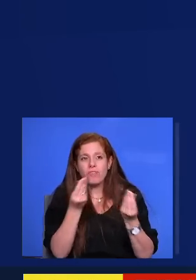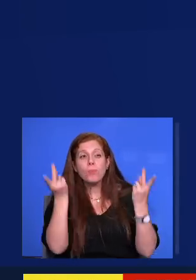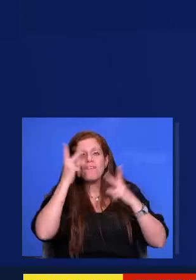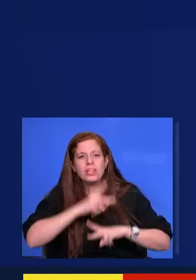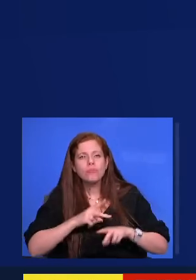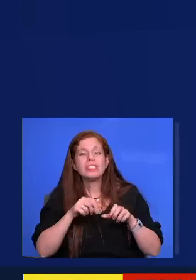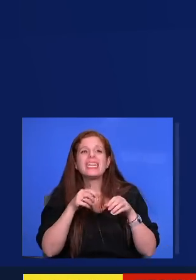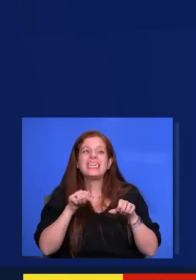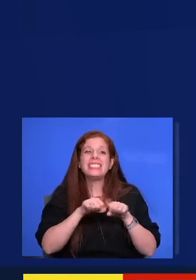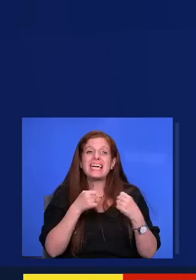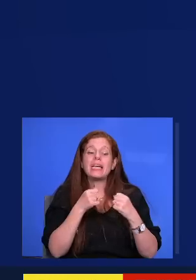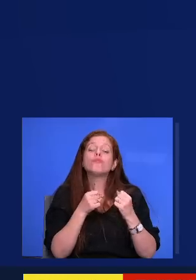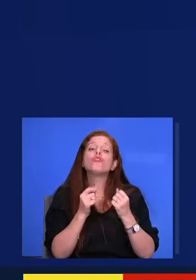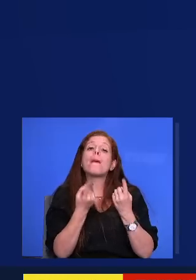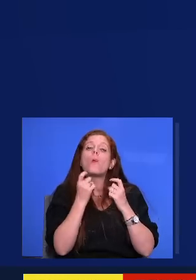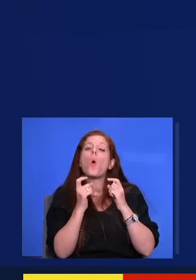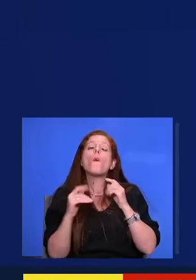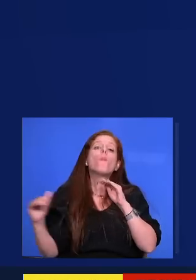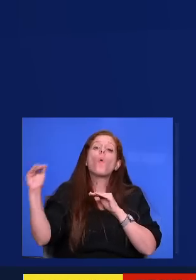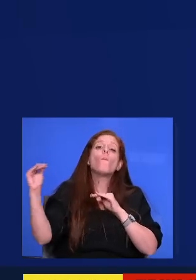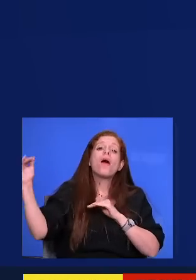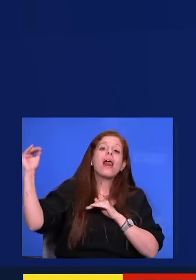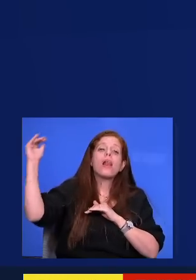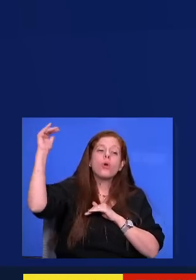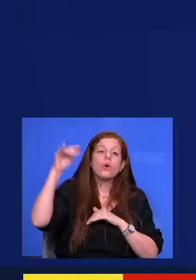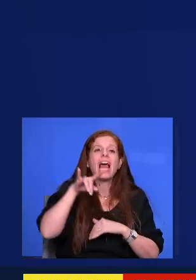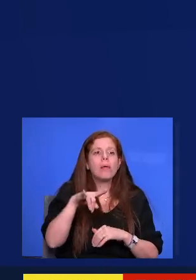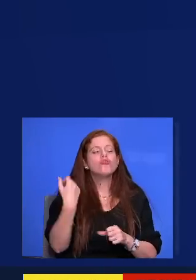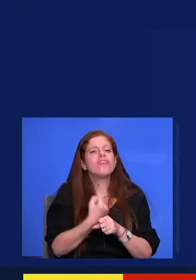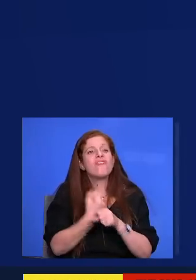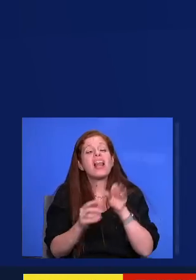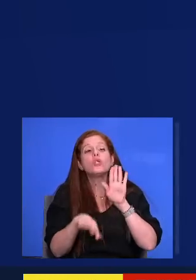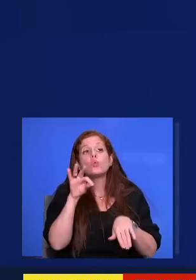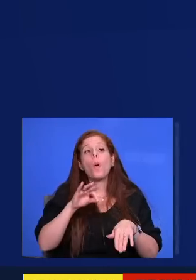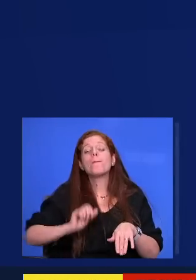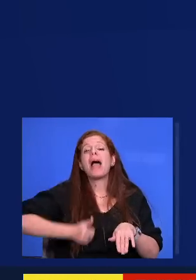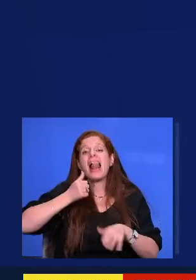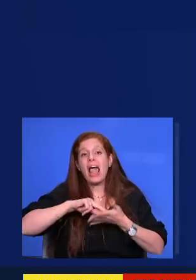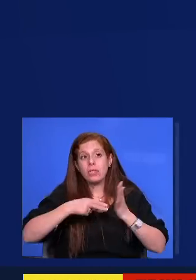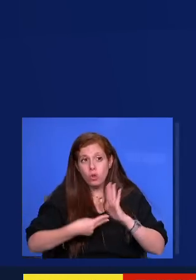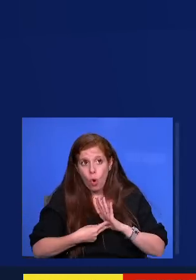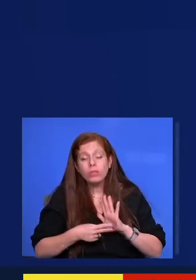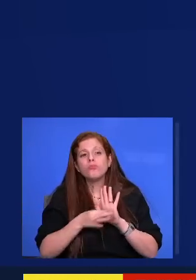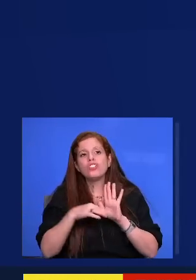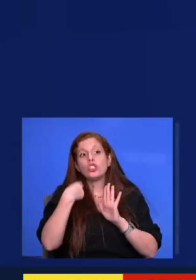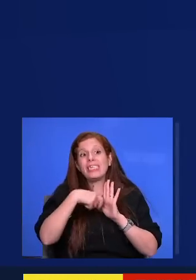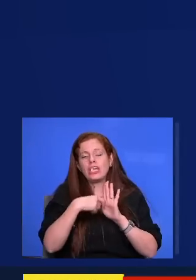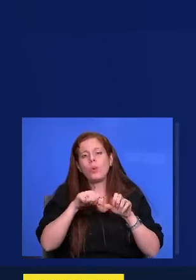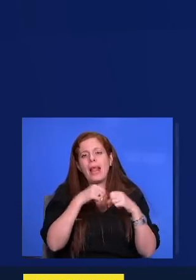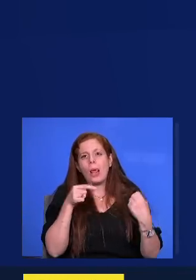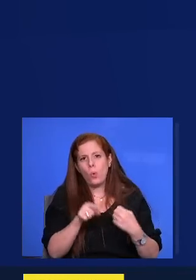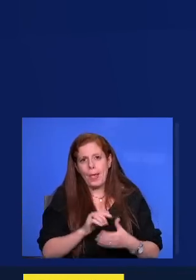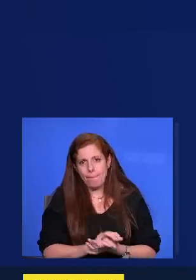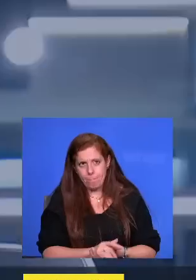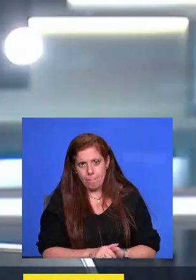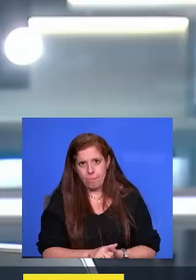בנזקי רטיבות שמקורם בקומות העליונות במבנה. חלמיש תפעל לאיתור בעלי הדירות העליונות על מנת שיתקנו את הליקויים הקיימים.